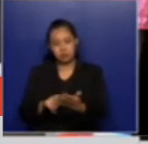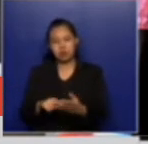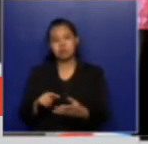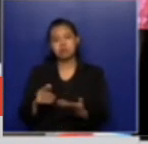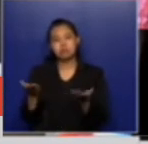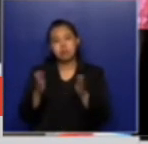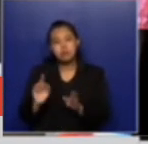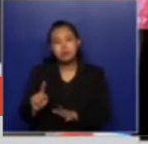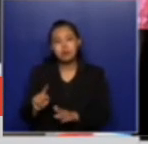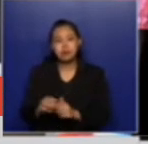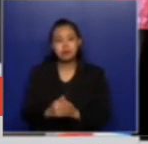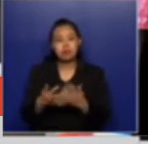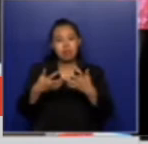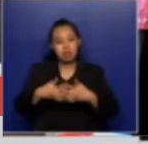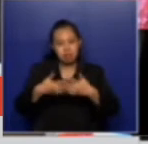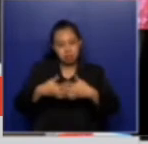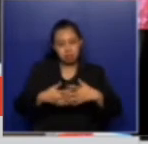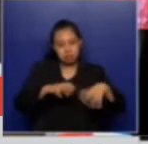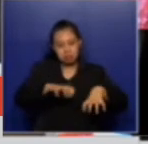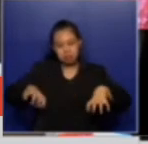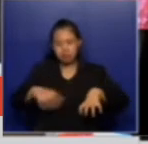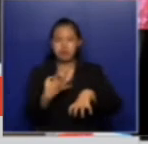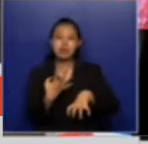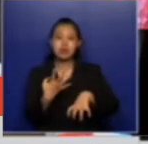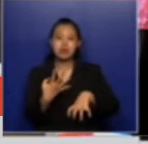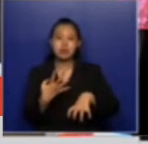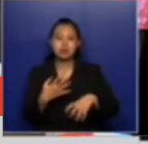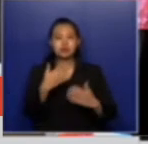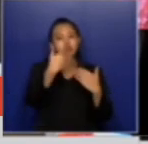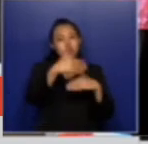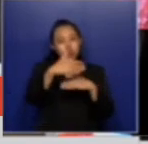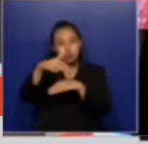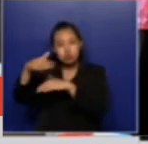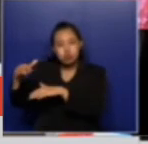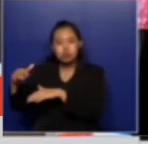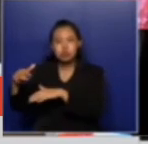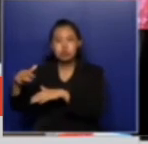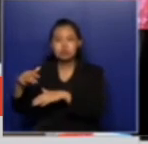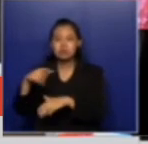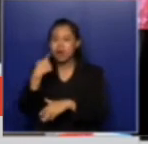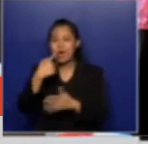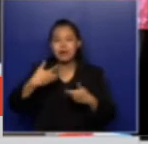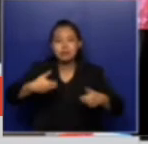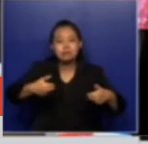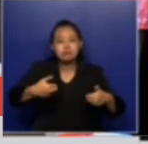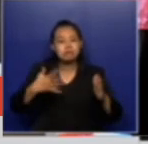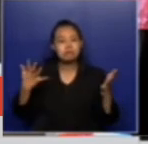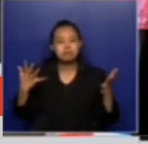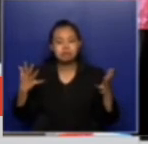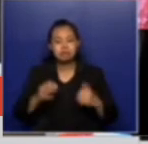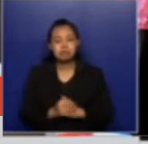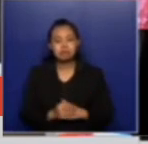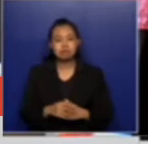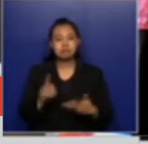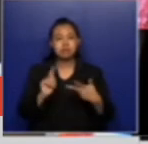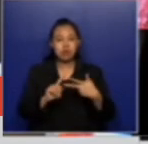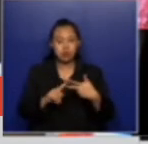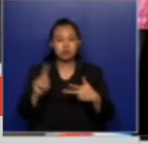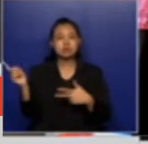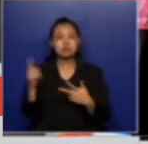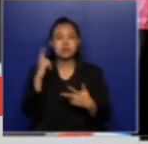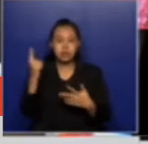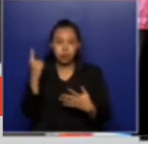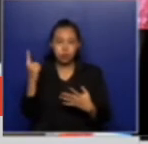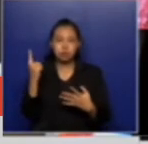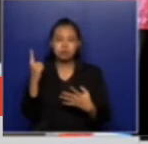กว่าเราจะอาศัยเครื่องจักร4ตัว1การส่งออกวันนี้ส่งไปประเทศไหนก็จะรับแหละครับ2การท่องเที่ยวใครจะ